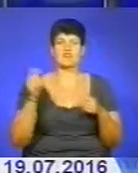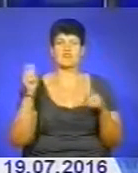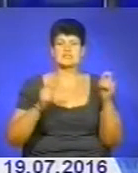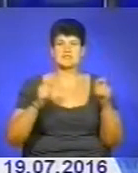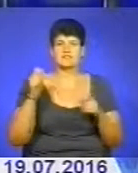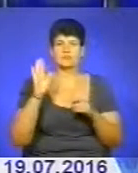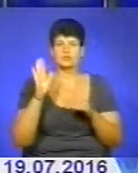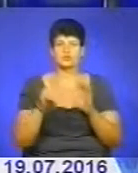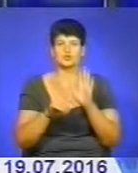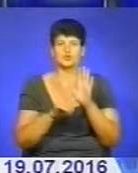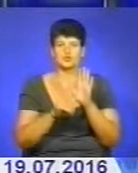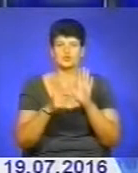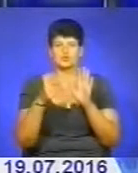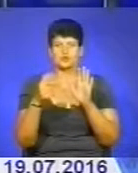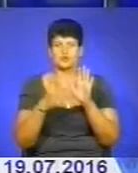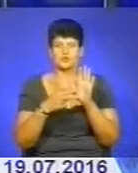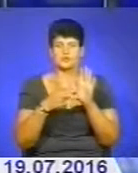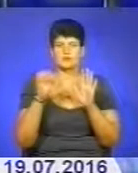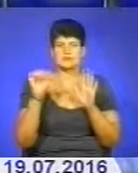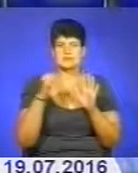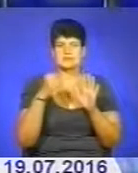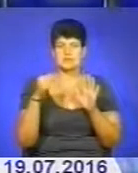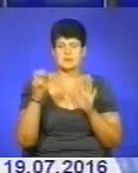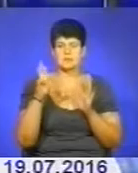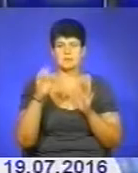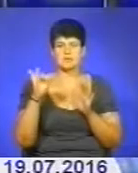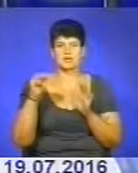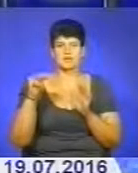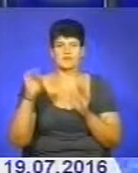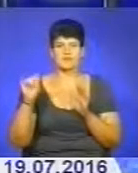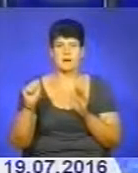городину. Розпал сезону баштанних ще попереду.